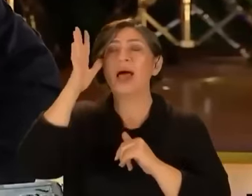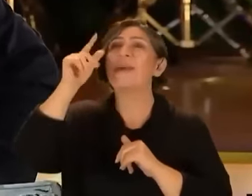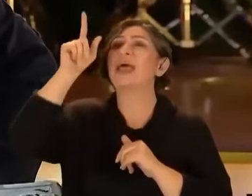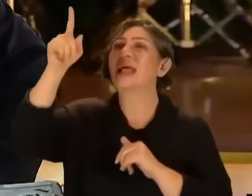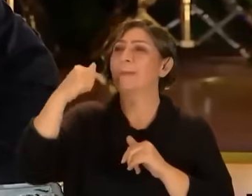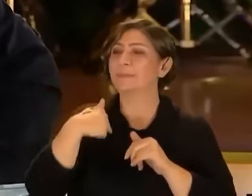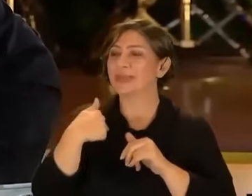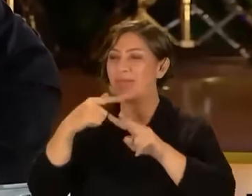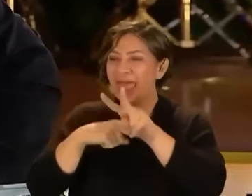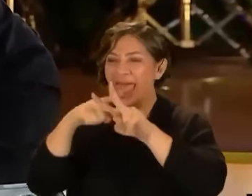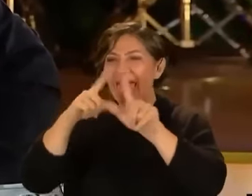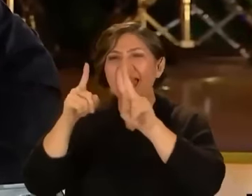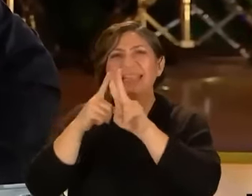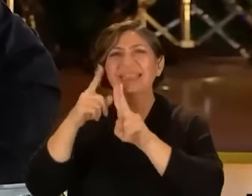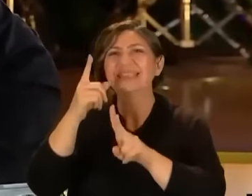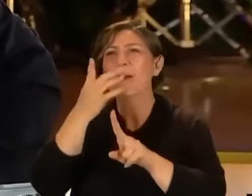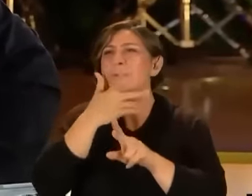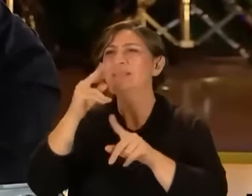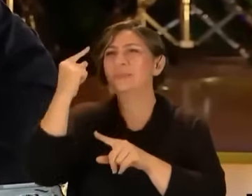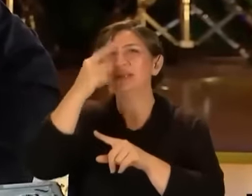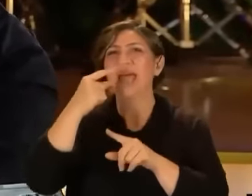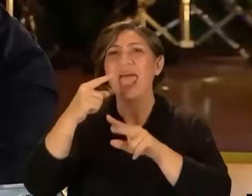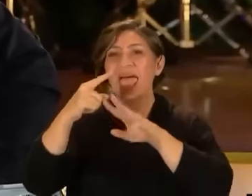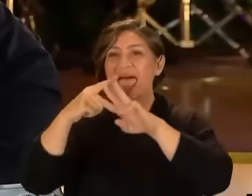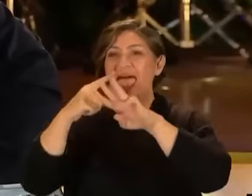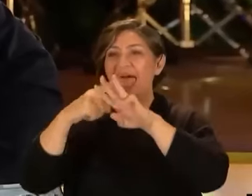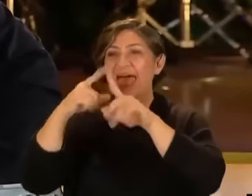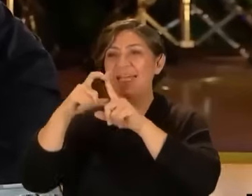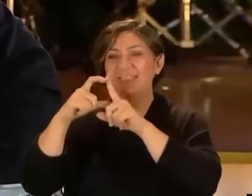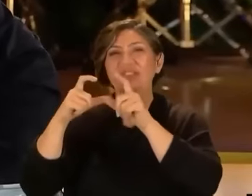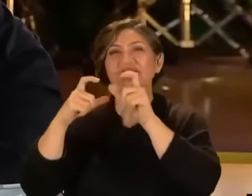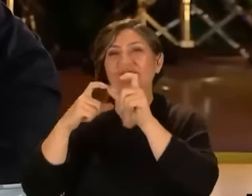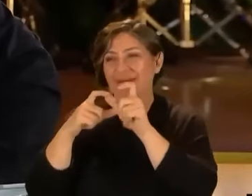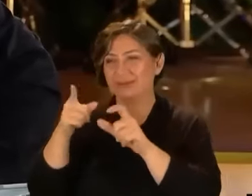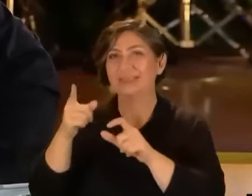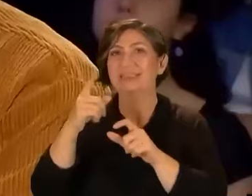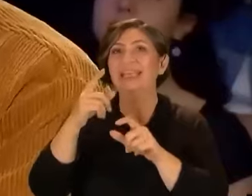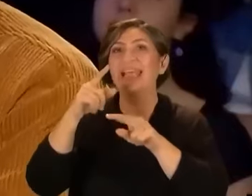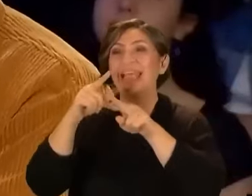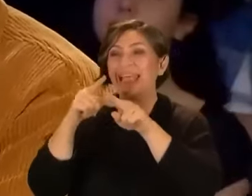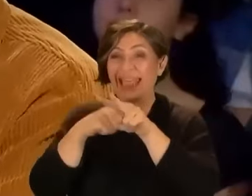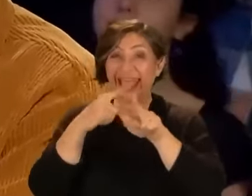Amerikalılar da bizim Yalın'a benzeyen bir tip çıktı. Ed Sheeran. Ed Sheeran. Yalın'ın kızıl saçlısı.